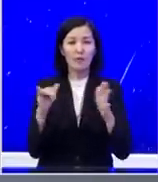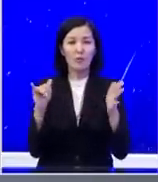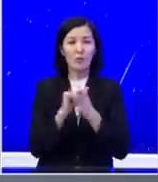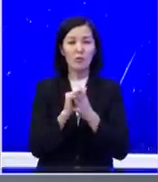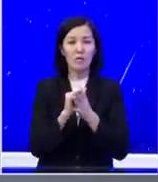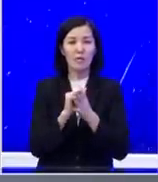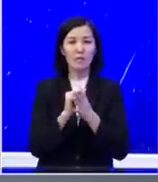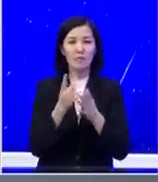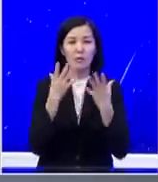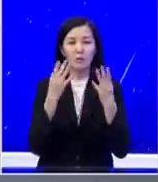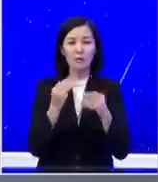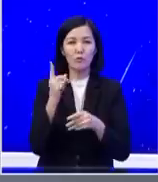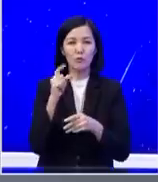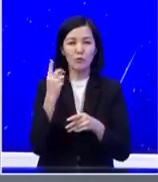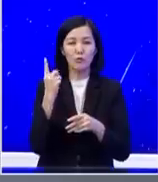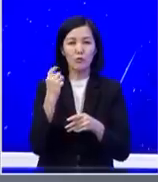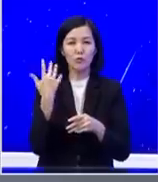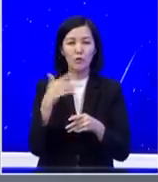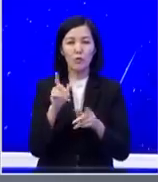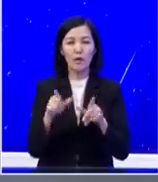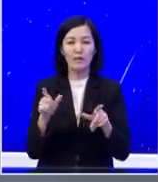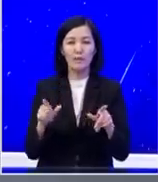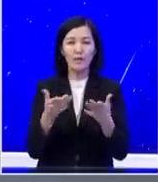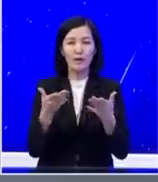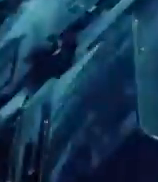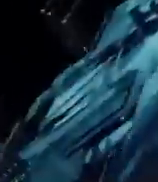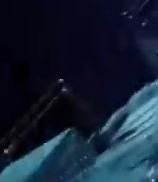Мамандар күніне 100-150-ге жуық адамды қабылдайды.